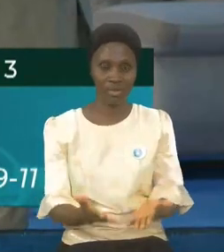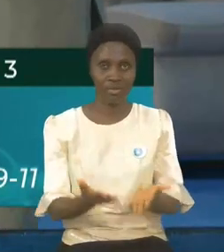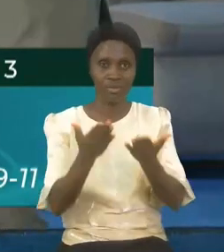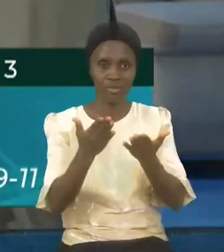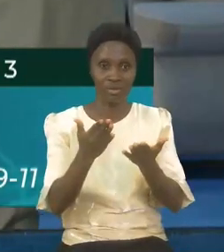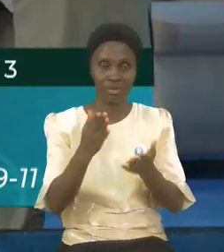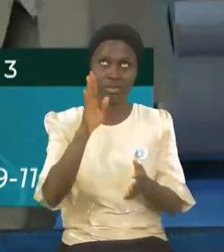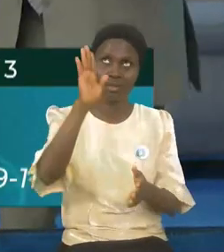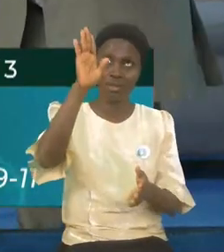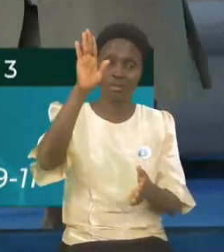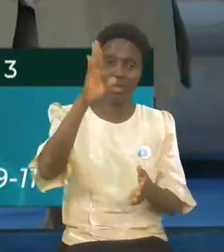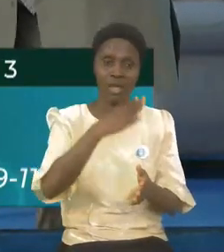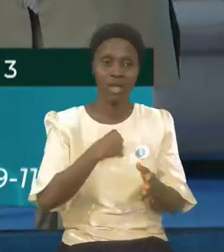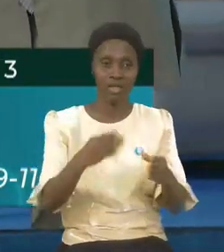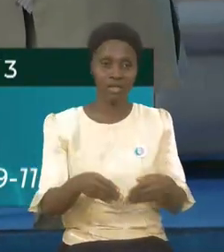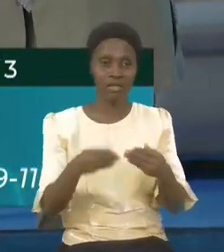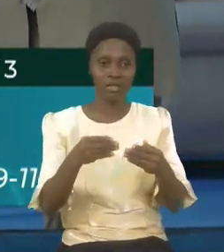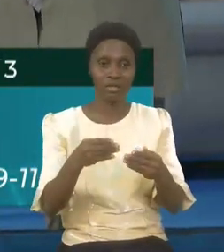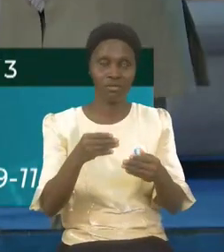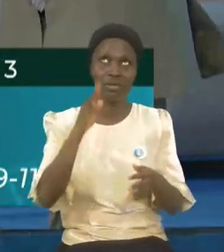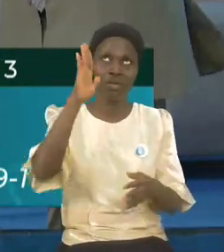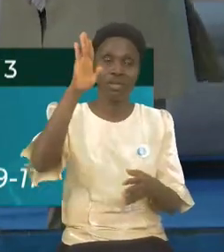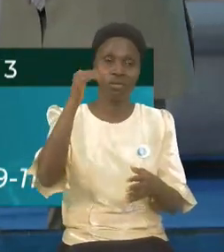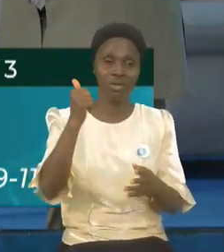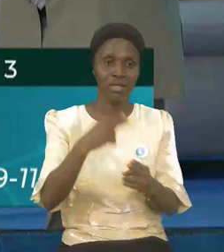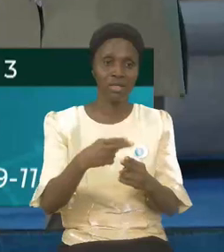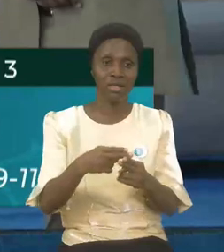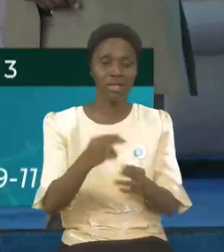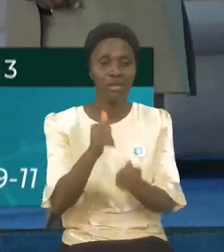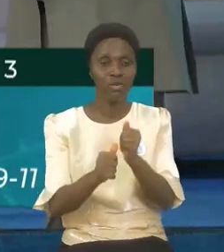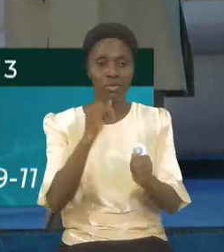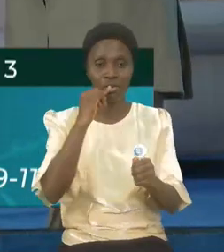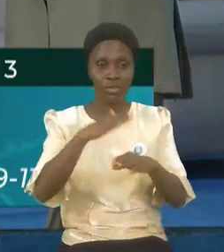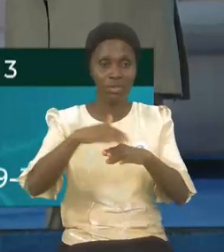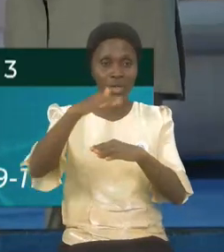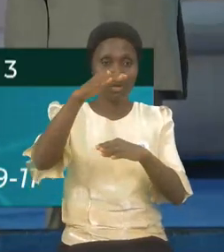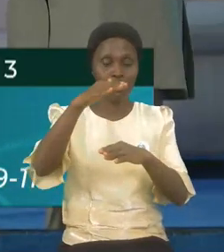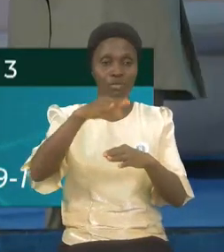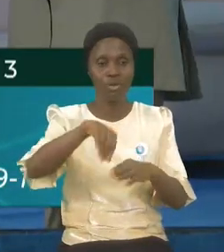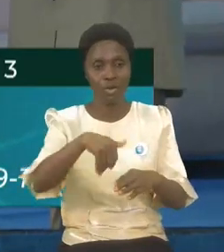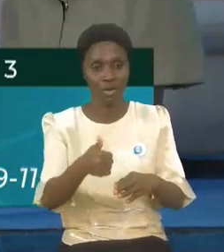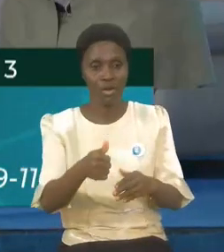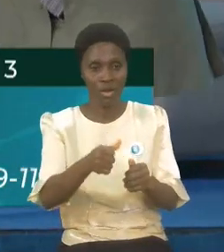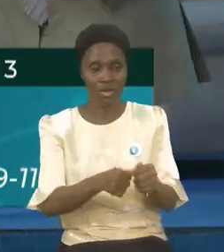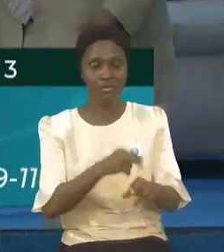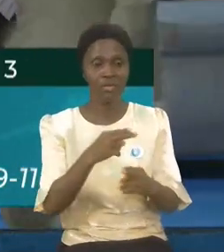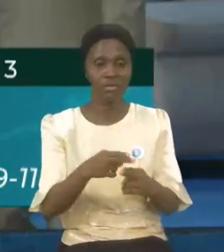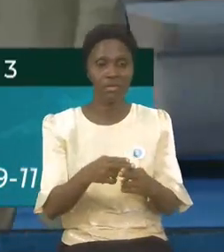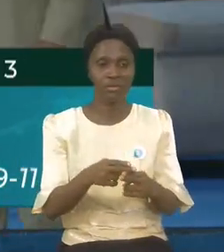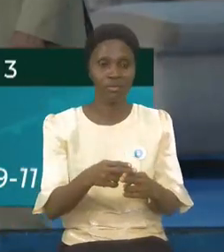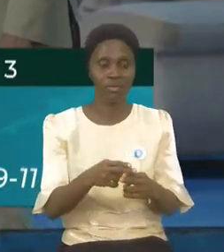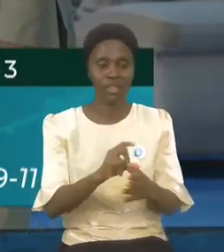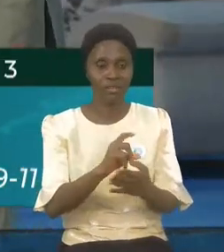souverainement élevé. Il lui a donné le nom qui est au-dessus de tout nom. Et le